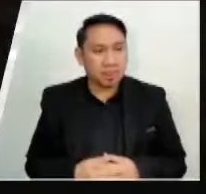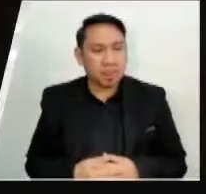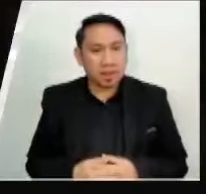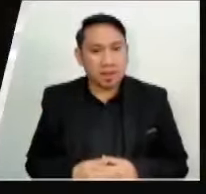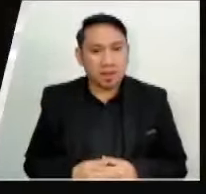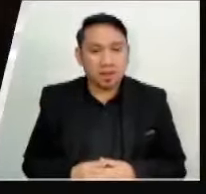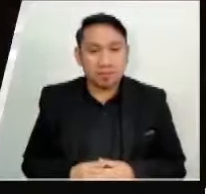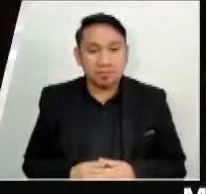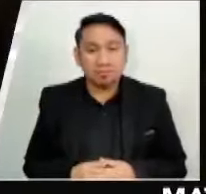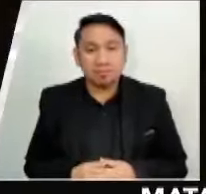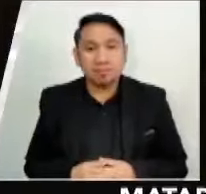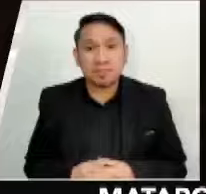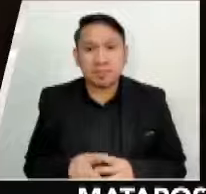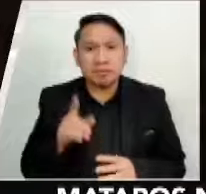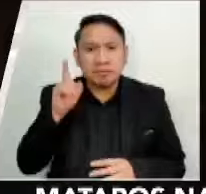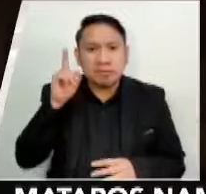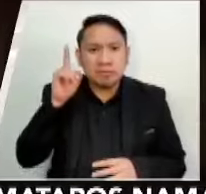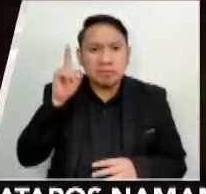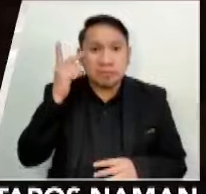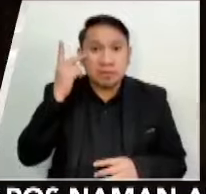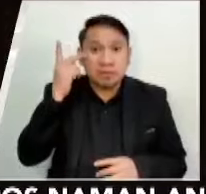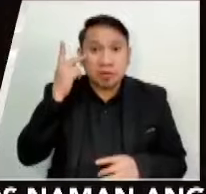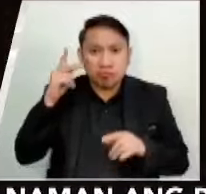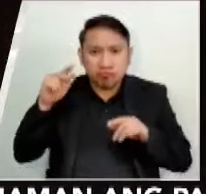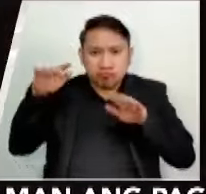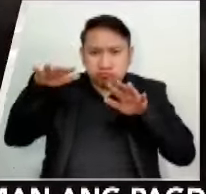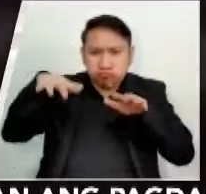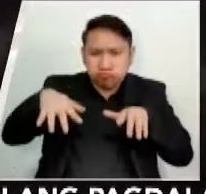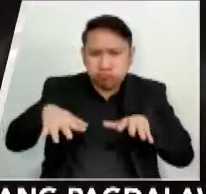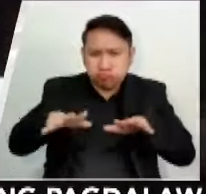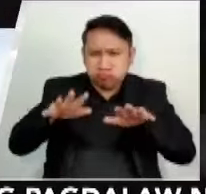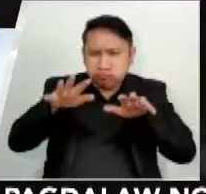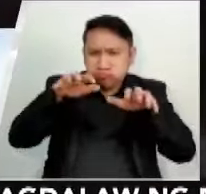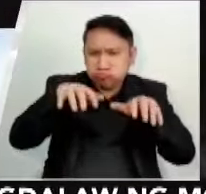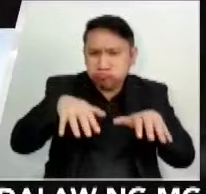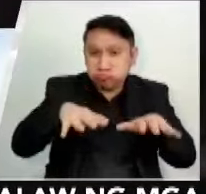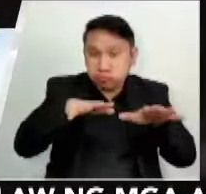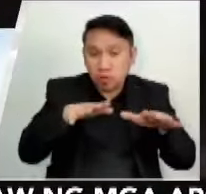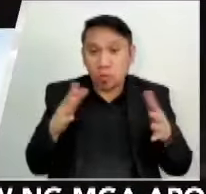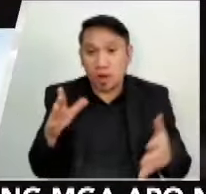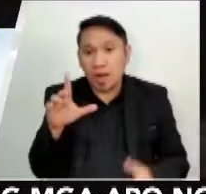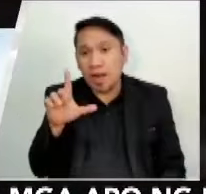Ganito kalakas ang ragasan ng tubig kagabi sa Narciso Ramos Highway sa Lanao del Sur.